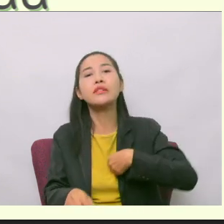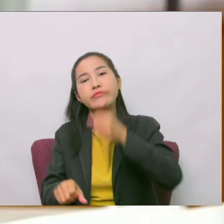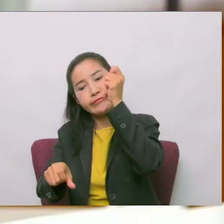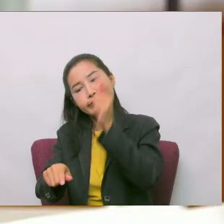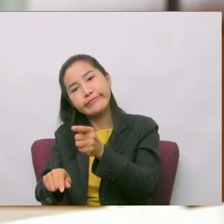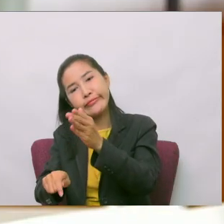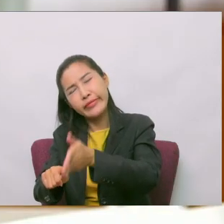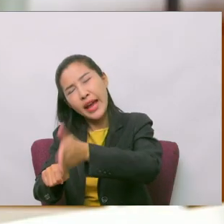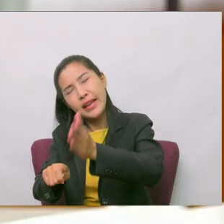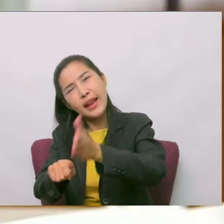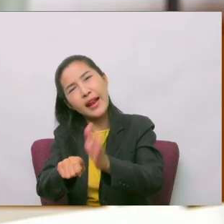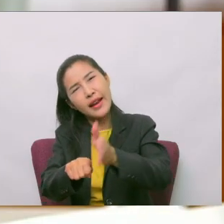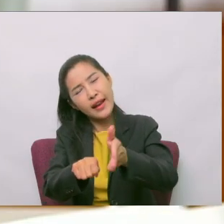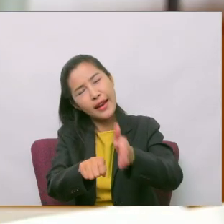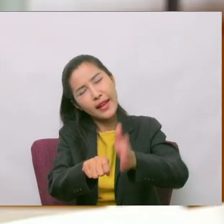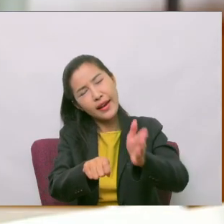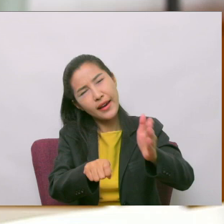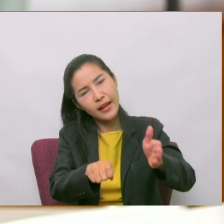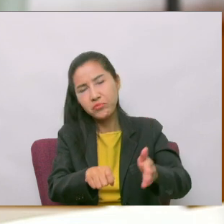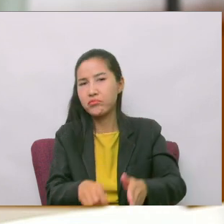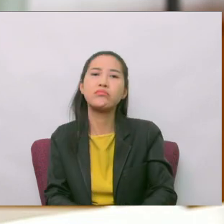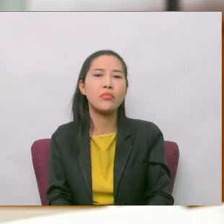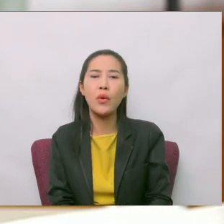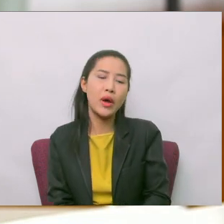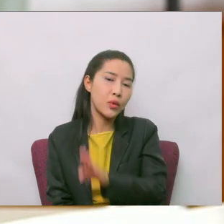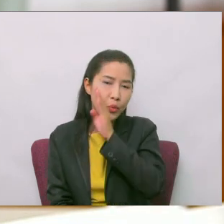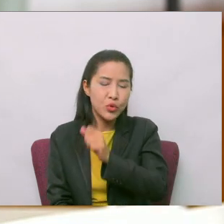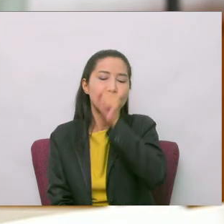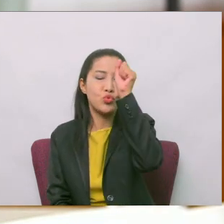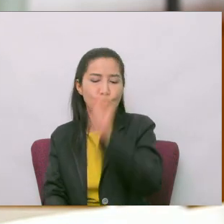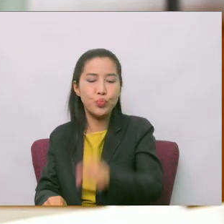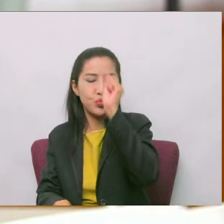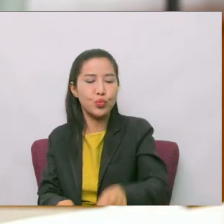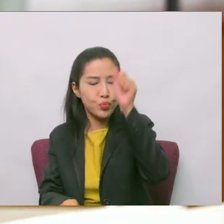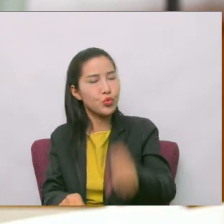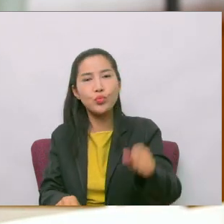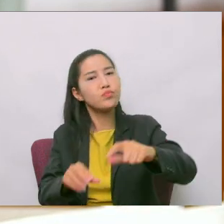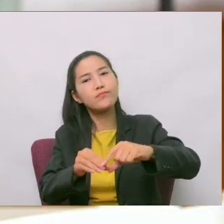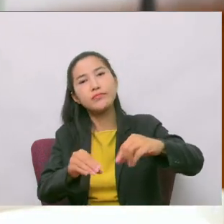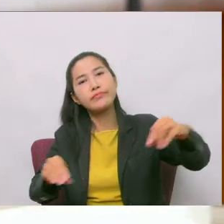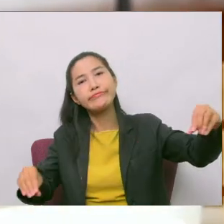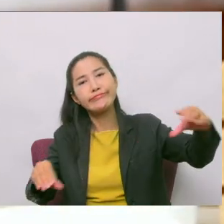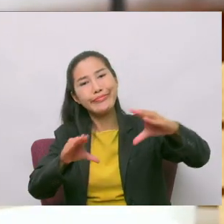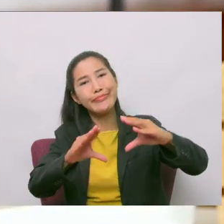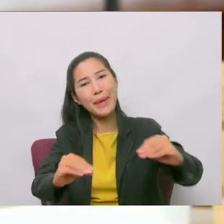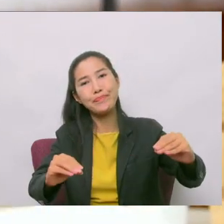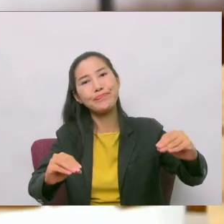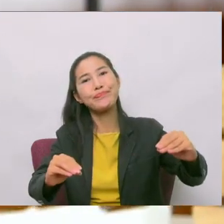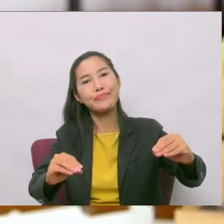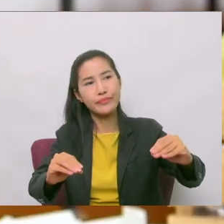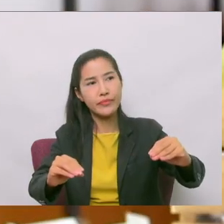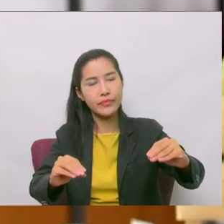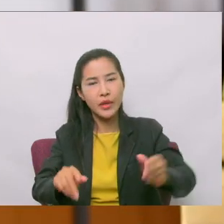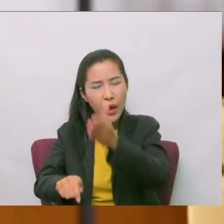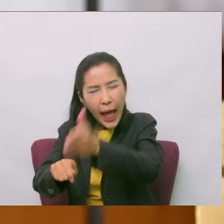องใช้หั่นเพราะถ้าเกิดว่าทุบนะคะก็จะเป็นเส้นเป็นใยนะคะงั้นถ้าเกิดว่าหั่นปุ๊บนะคะหั่นให้เล็กๆเล็กๆนะคะ